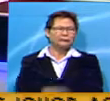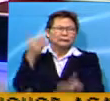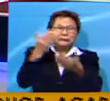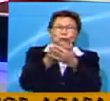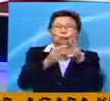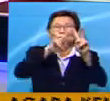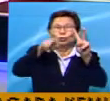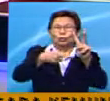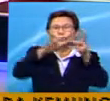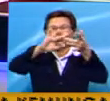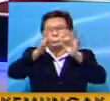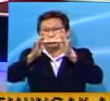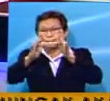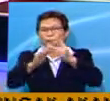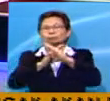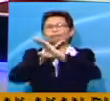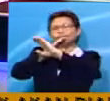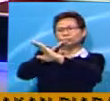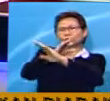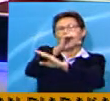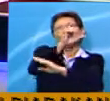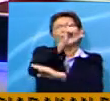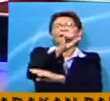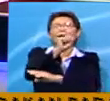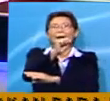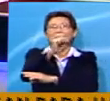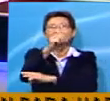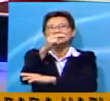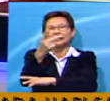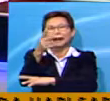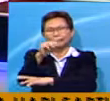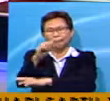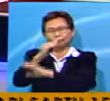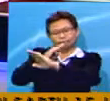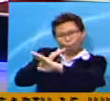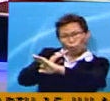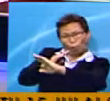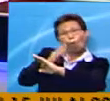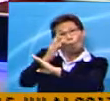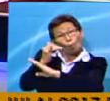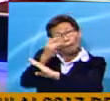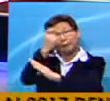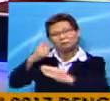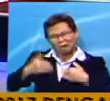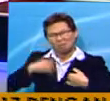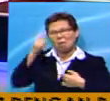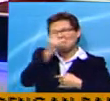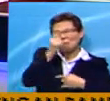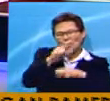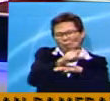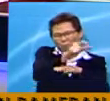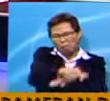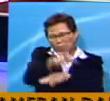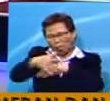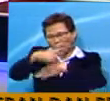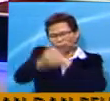Hampir 2,000 laman sesawang disekat Suruhanjaya Komunikasi dan Multimedia Malaysia SKMM kerana didapati menipu pelanggan sejak